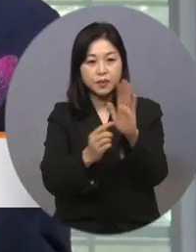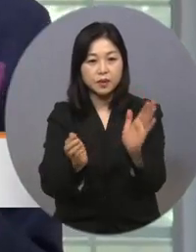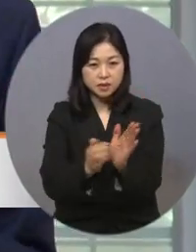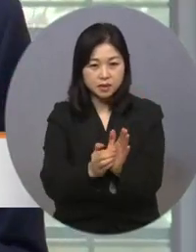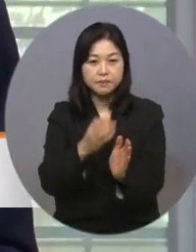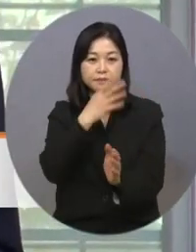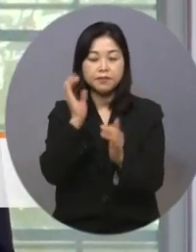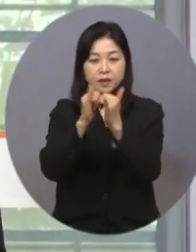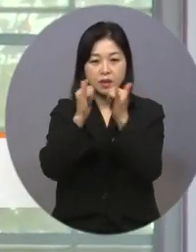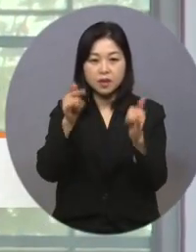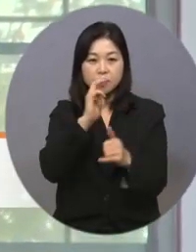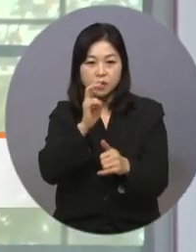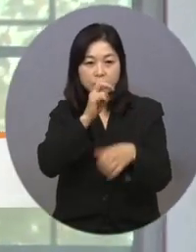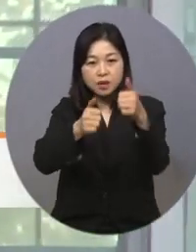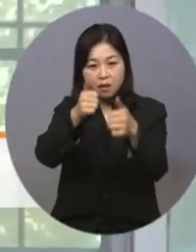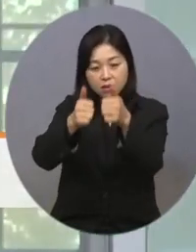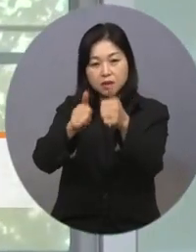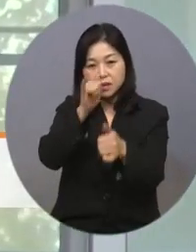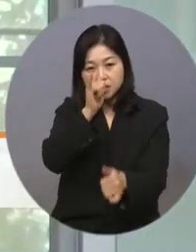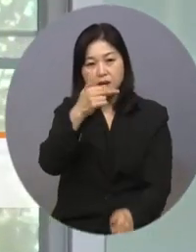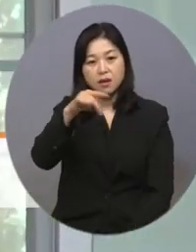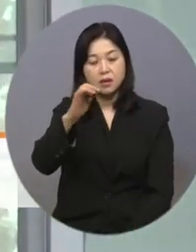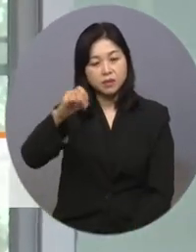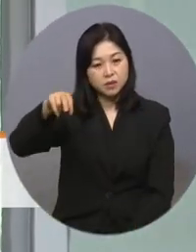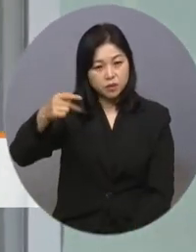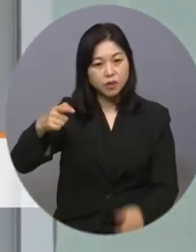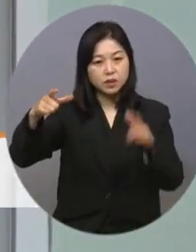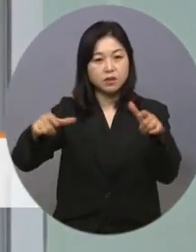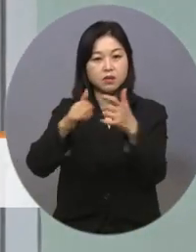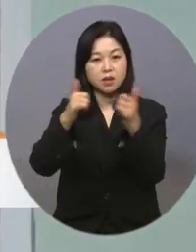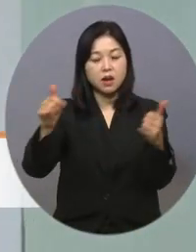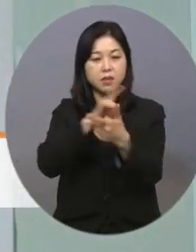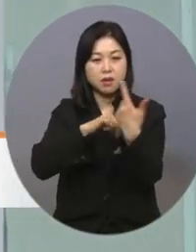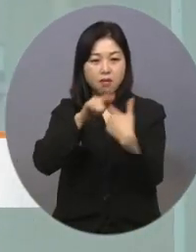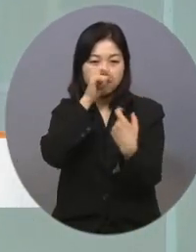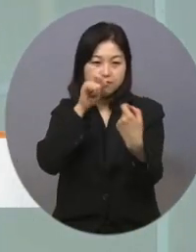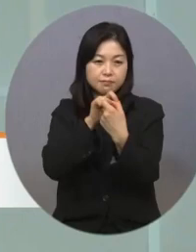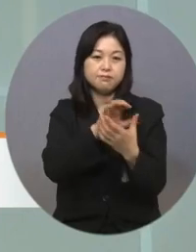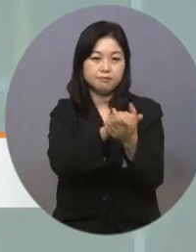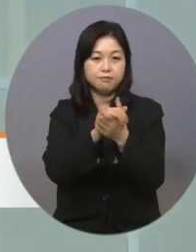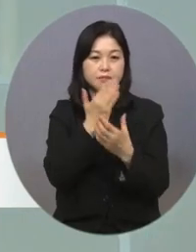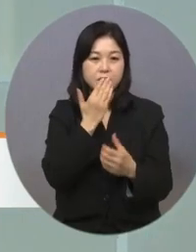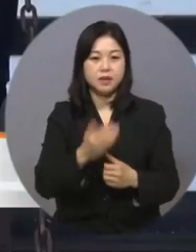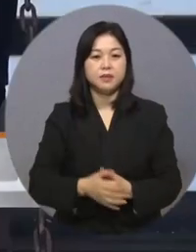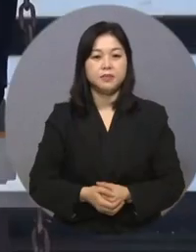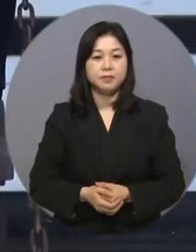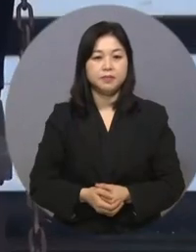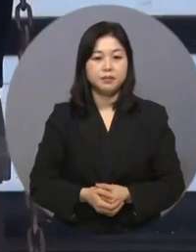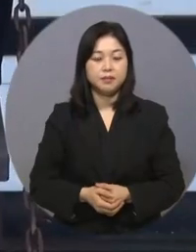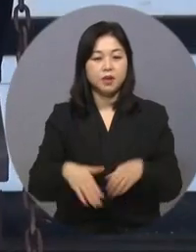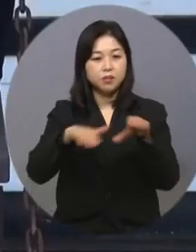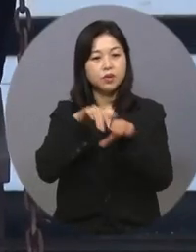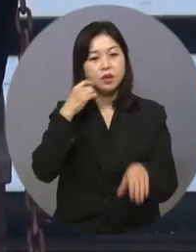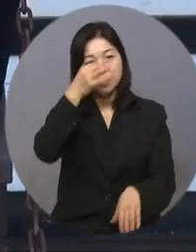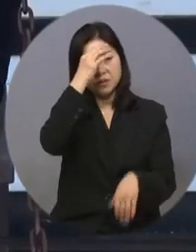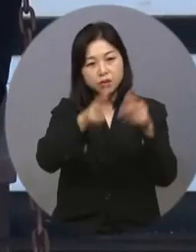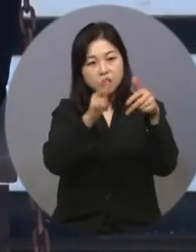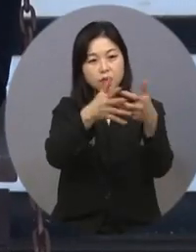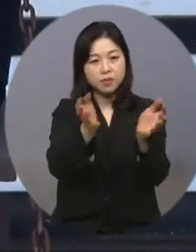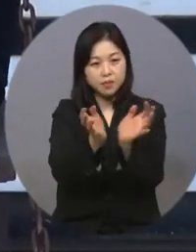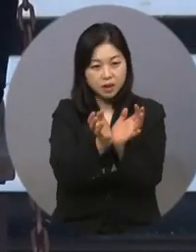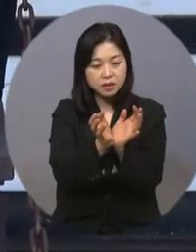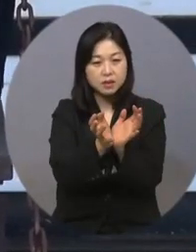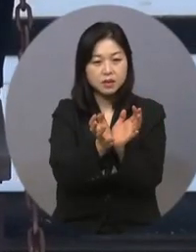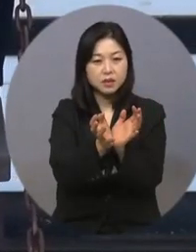어르신들의 가요 경연을 통해 섭취도 주민들이 더욱 돈독해지는 시간을 가졌습니다 문화예술 사업단은 구성